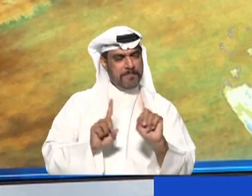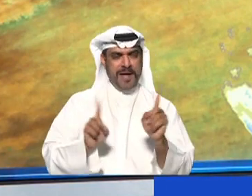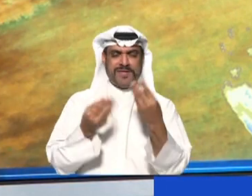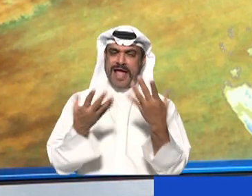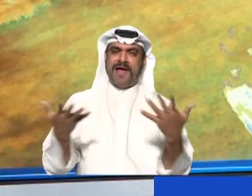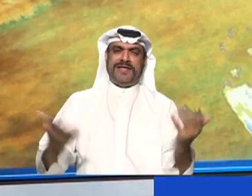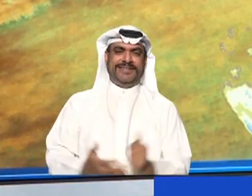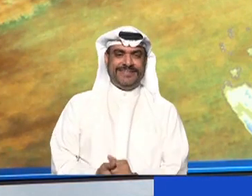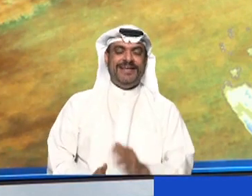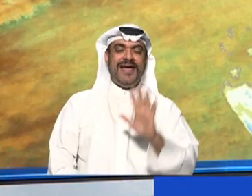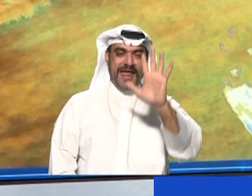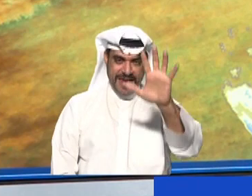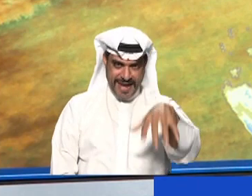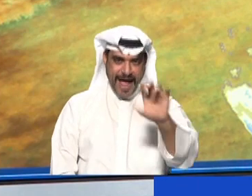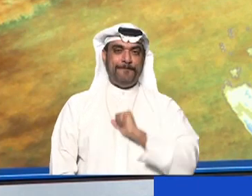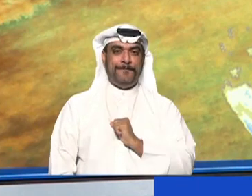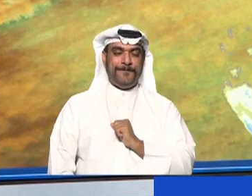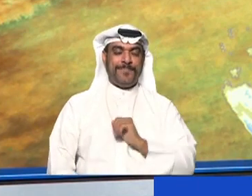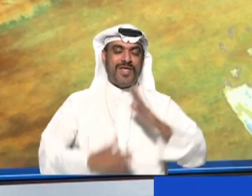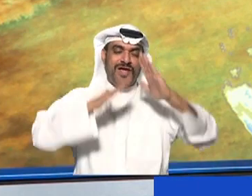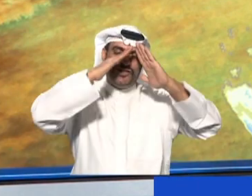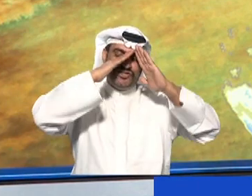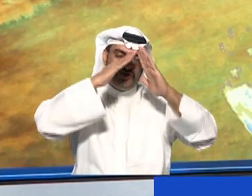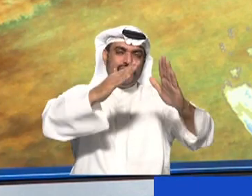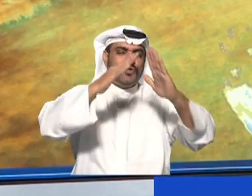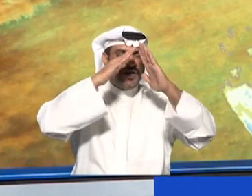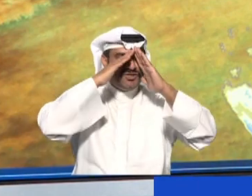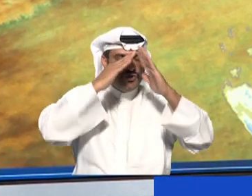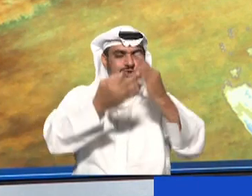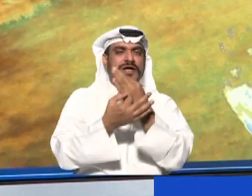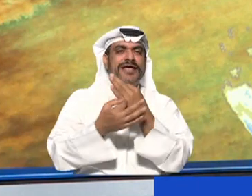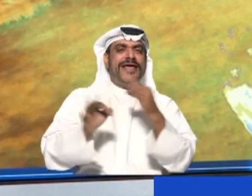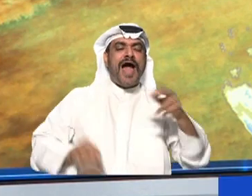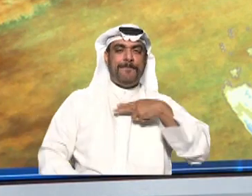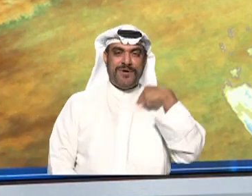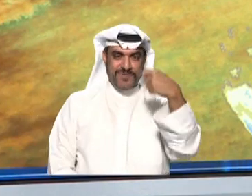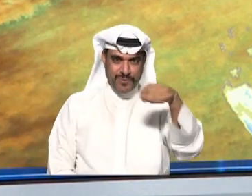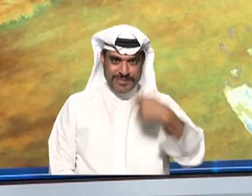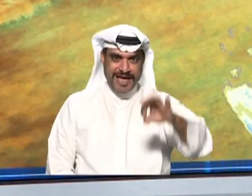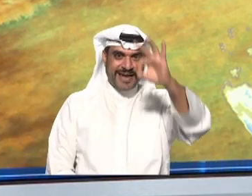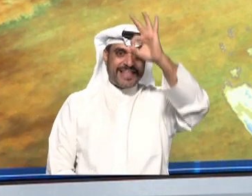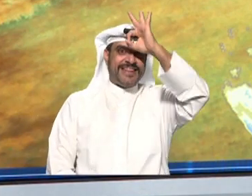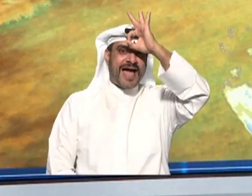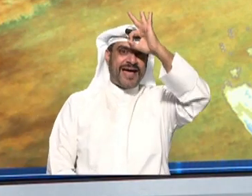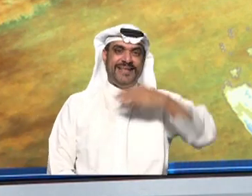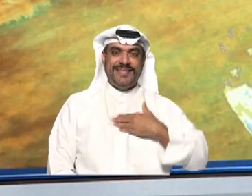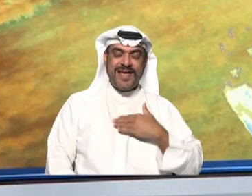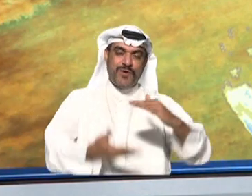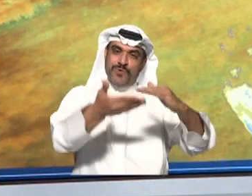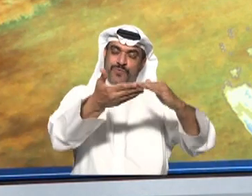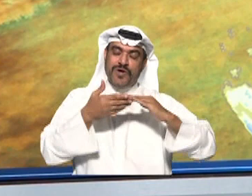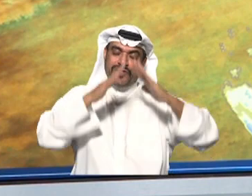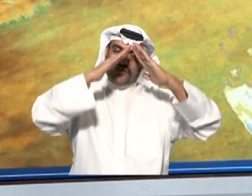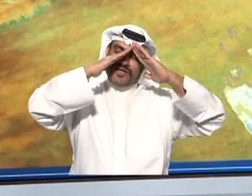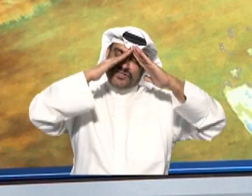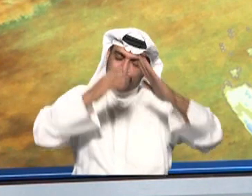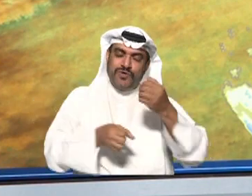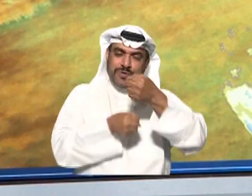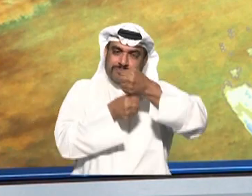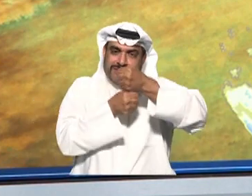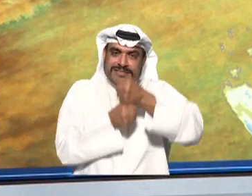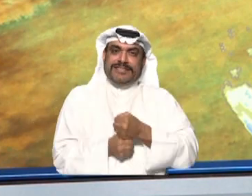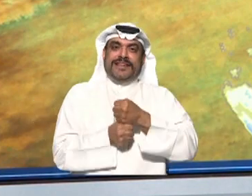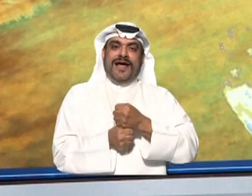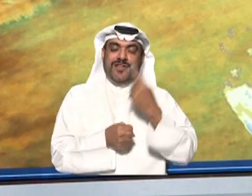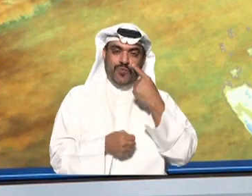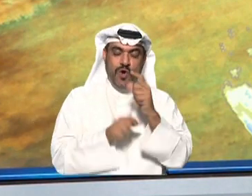فاتت. نشكر لجميع القائمين في وزارة الداخلية وأيضا جميع قطاعات الدولة. الاستعدادات